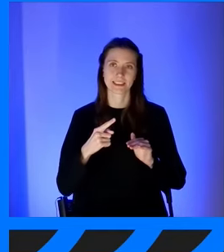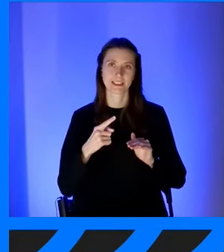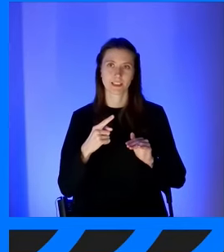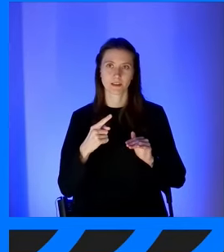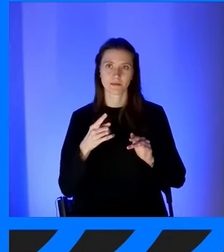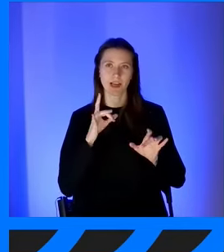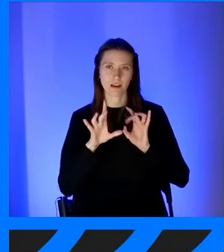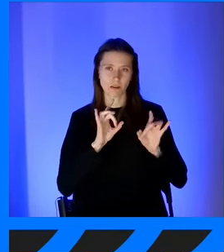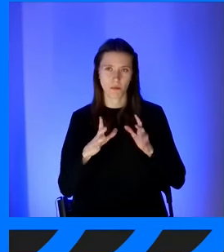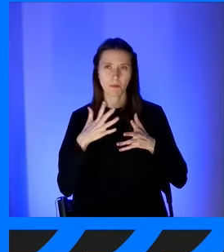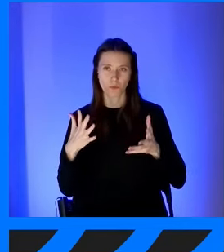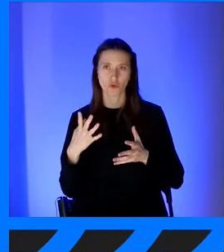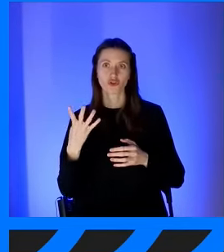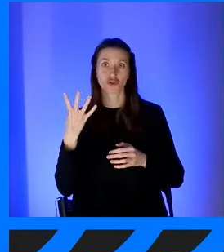рублей.